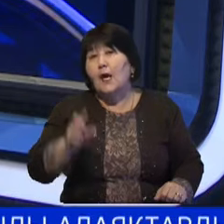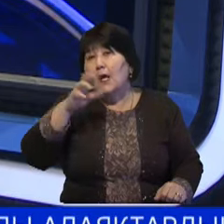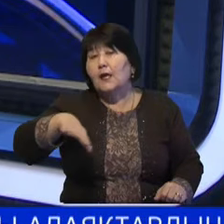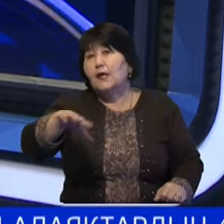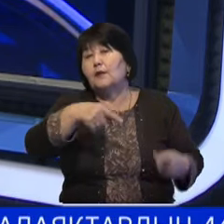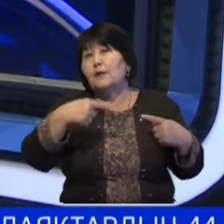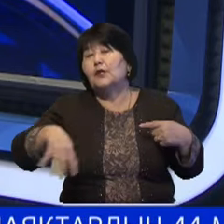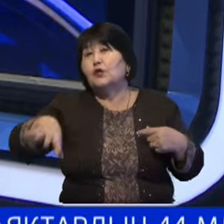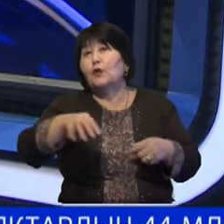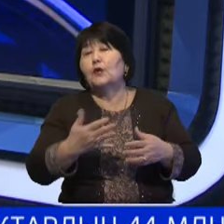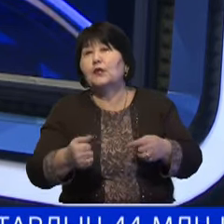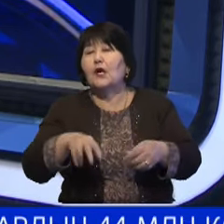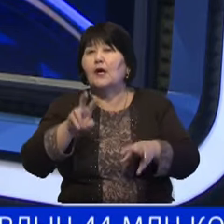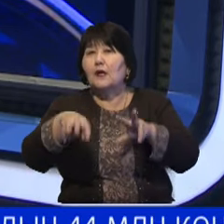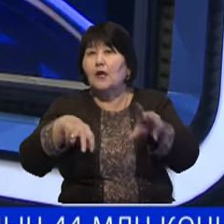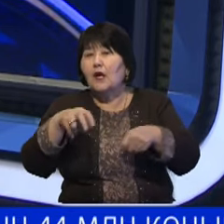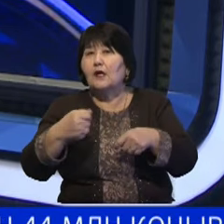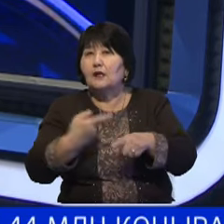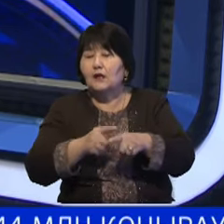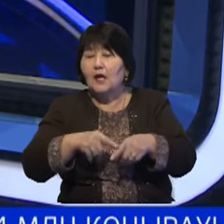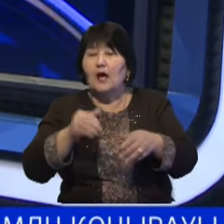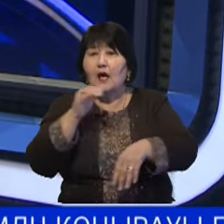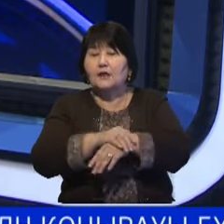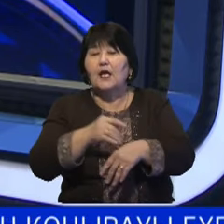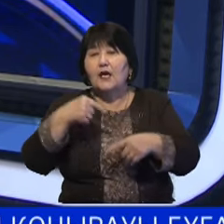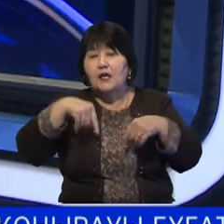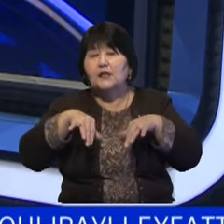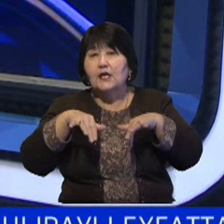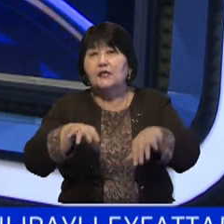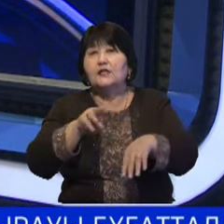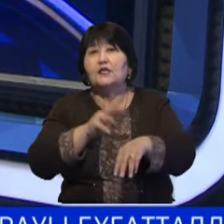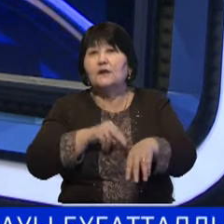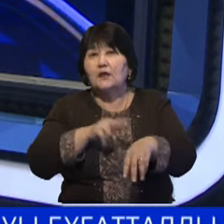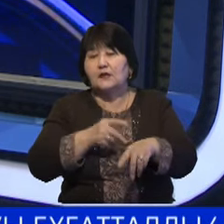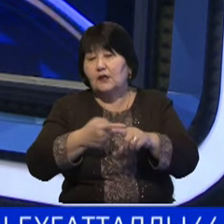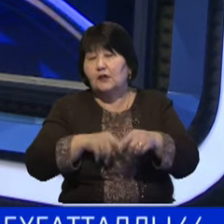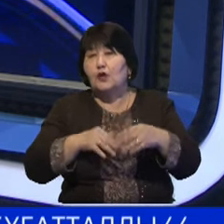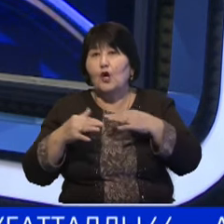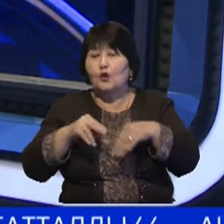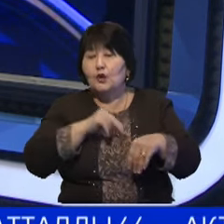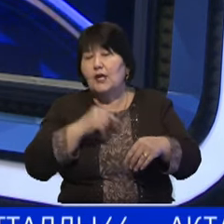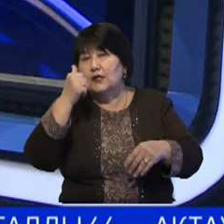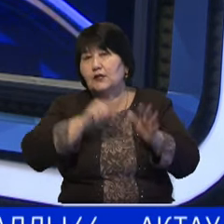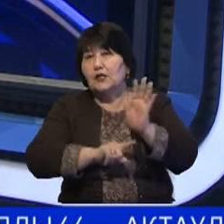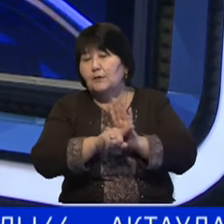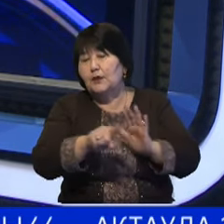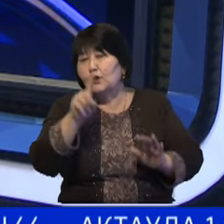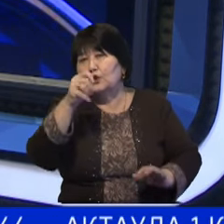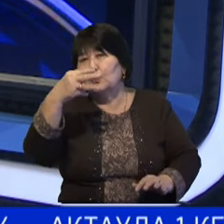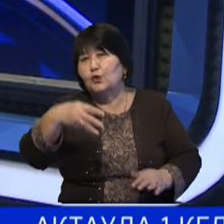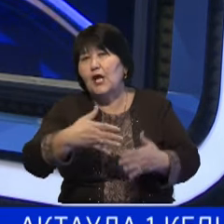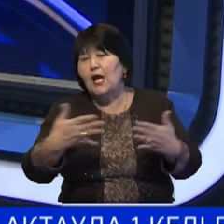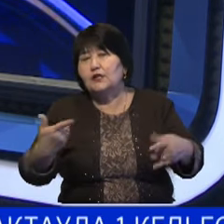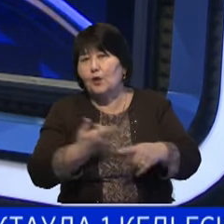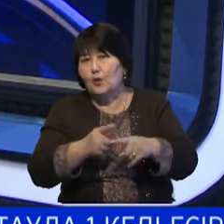Елімізден бірнеше өңірінде бопсалаушылар тобы анықталды. Ішкі істер министрлігінің ұйымдасқан қылмысқа қарсы күрес қызметі жыл басынан бері 130-дан астам